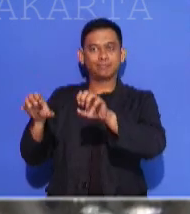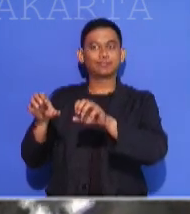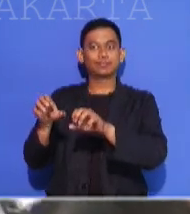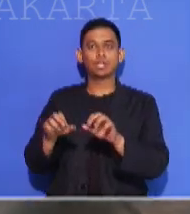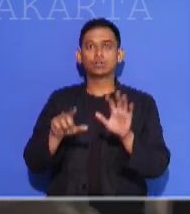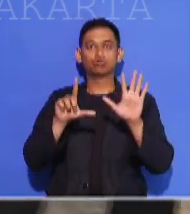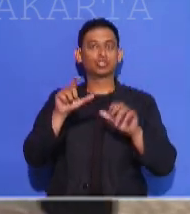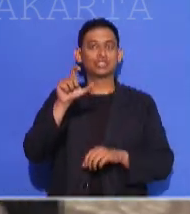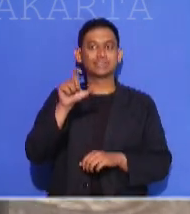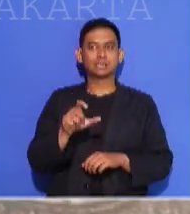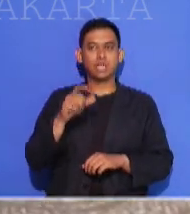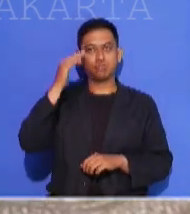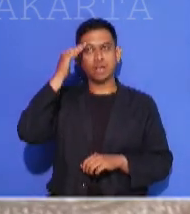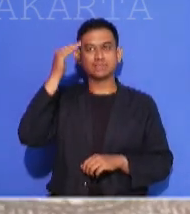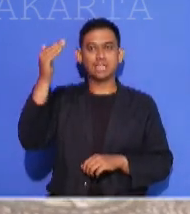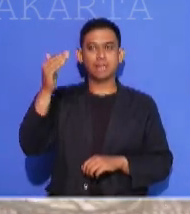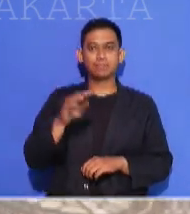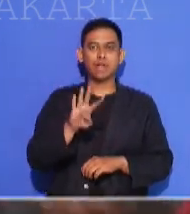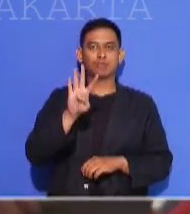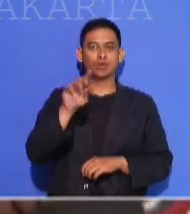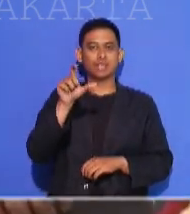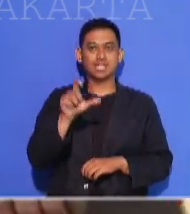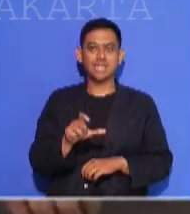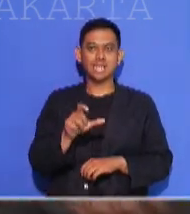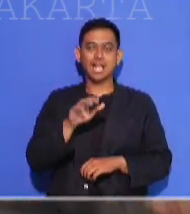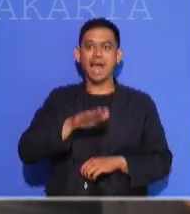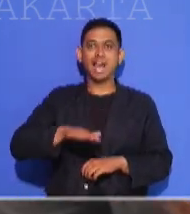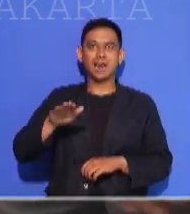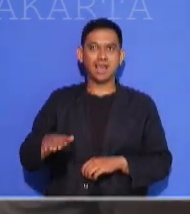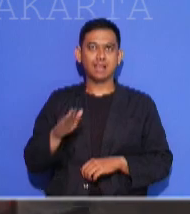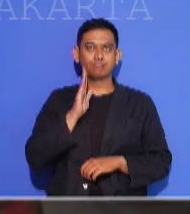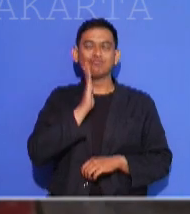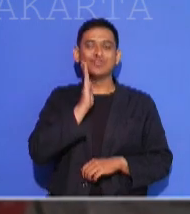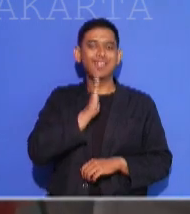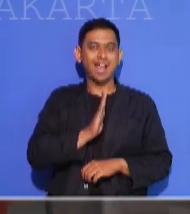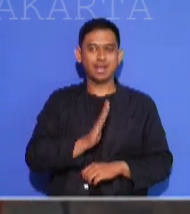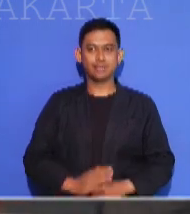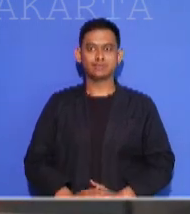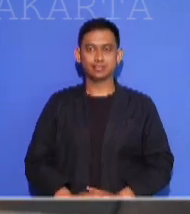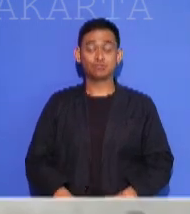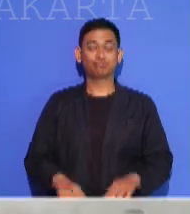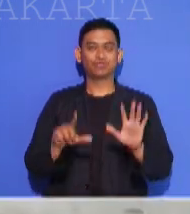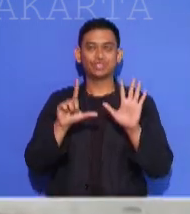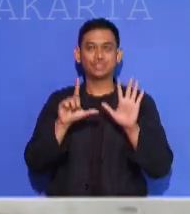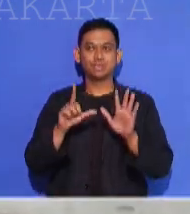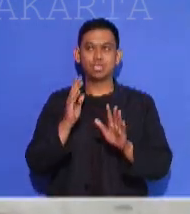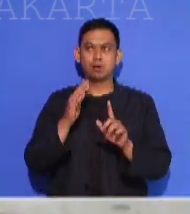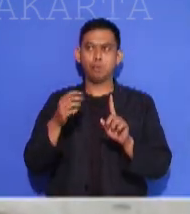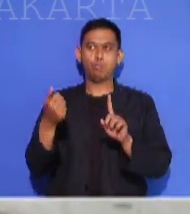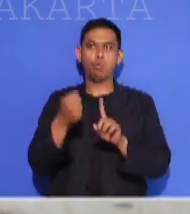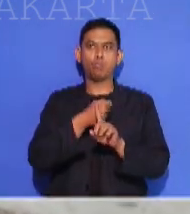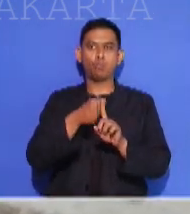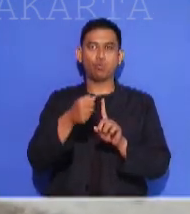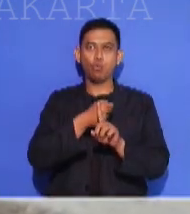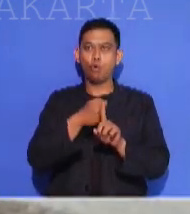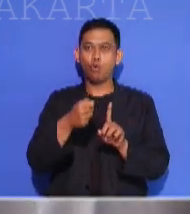pelaku usia dewasa dan 4 pelaku lainnya merupakan anak di bawah umur. 7 pelaku diduga terlibat langsung dalam aksi pengeroyokan terhadap